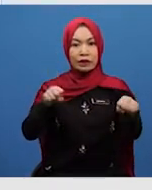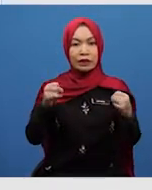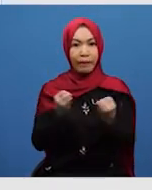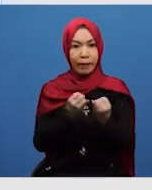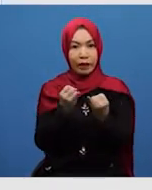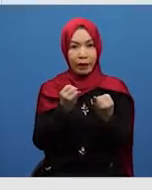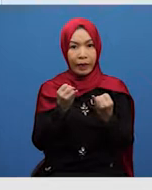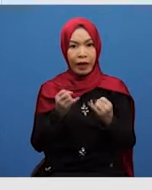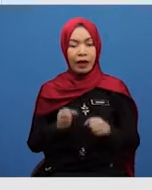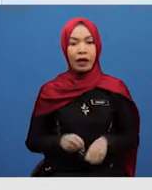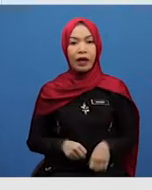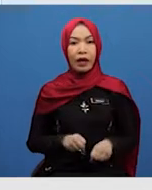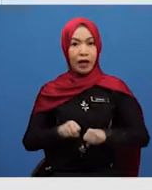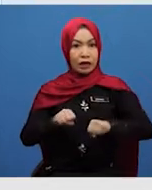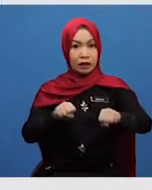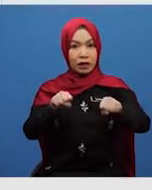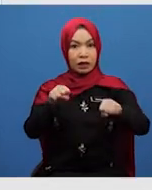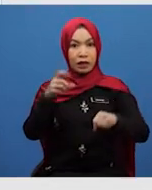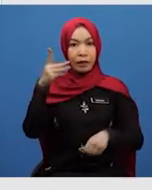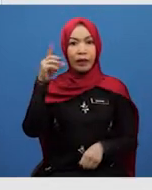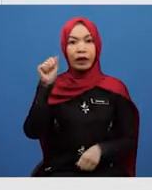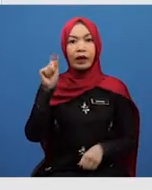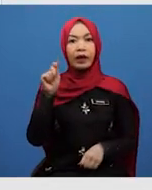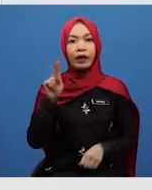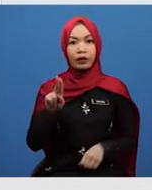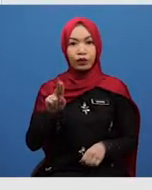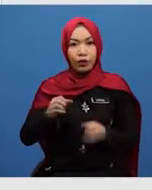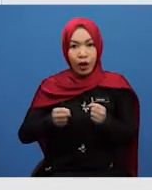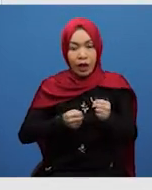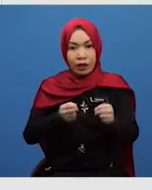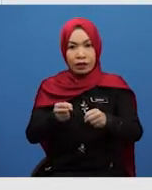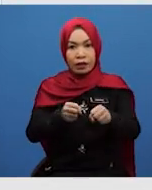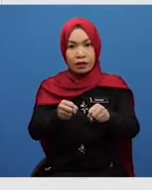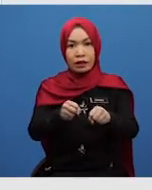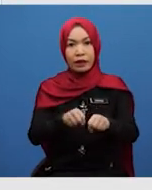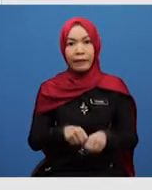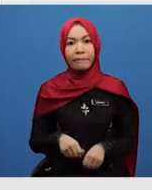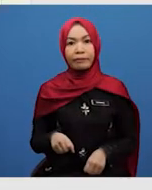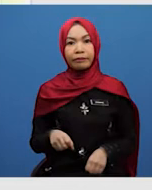sistem kedatuan this Rawa sistem ketua bebas di Sabah